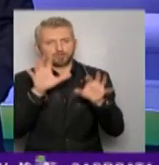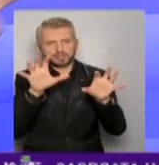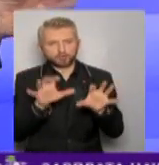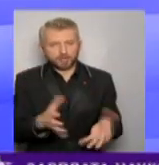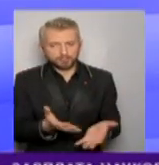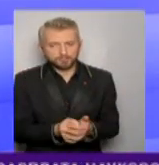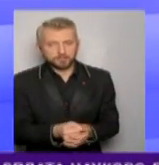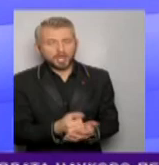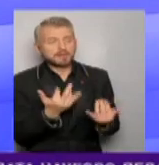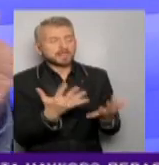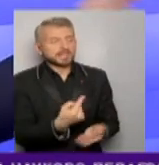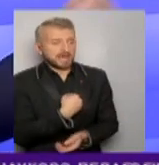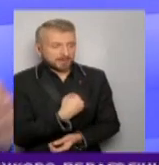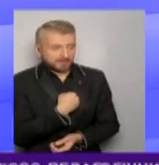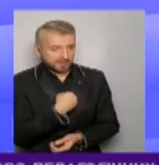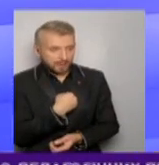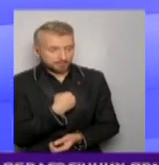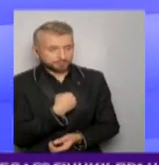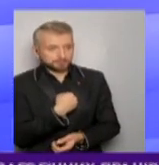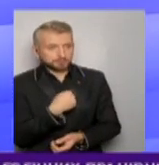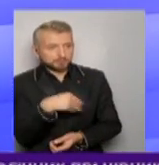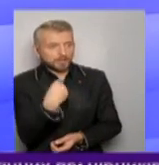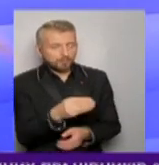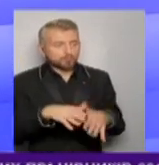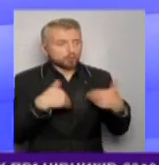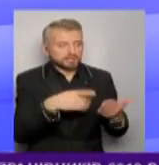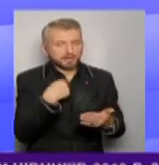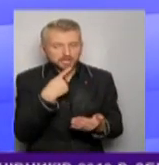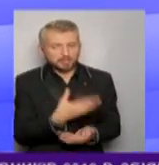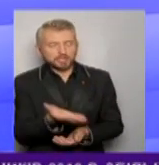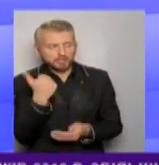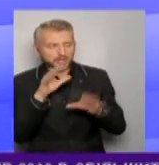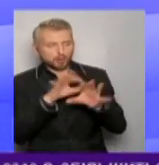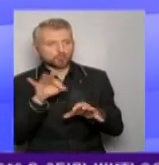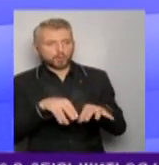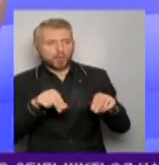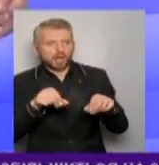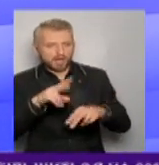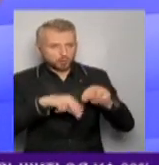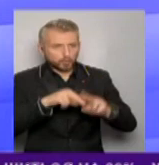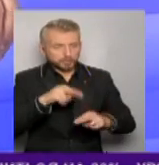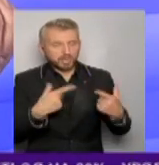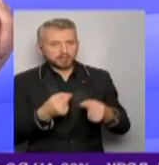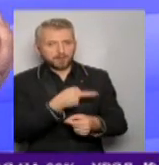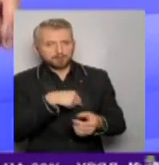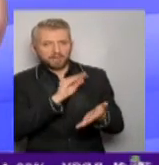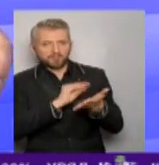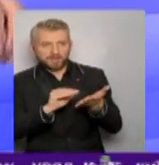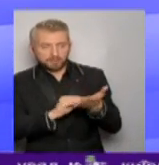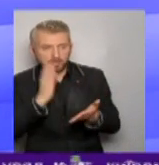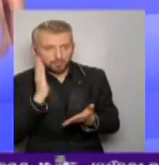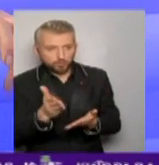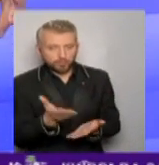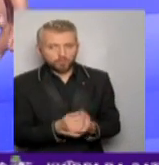законодавством. А скільки я от сам безпосередньо давав і пропозиції, і казав, що давайте закон про аграрний устрій, в якому ми випишемо